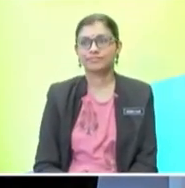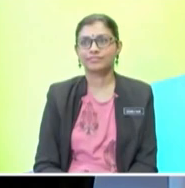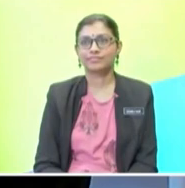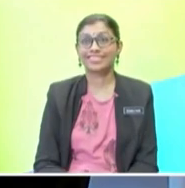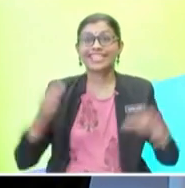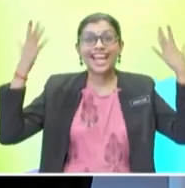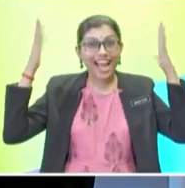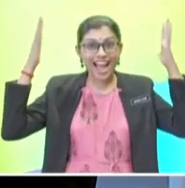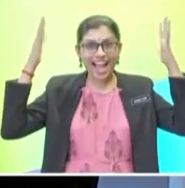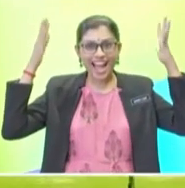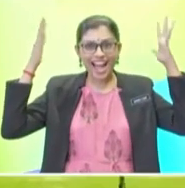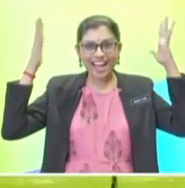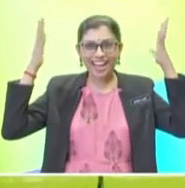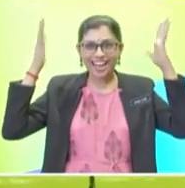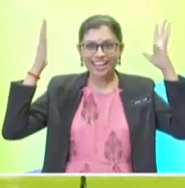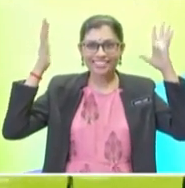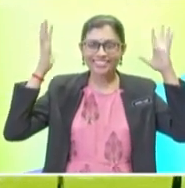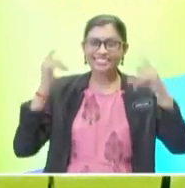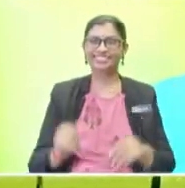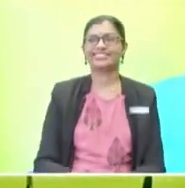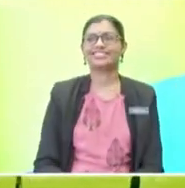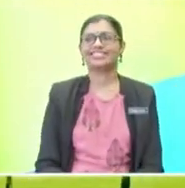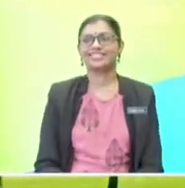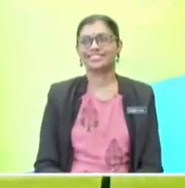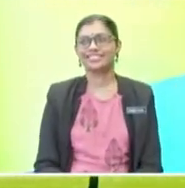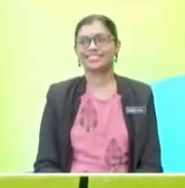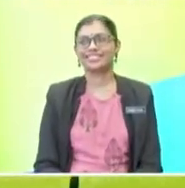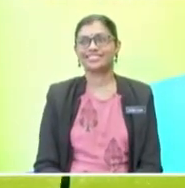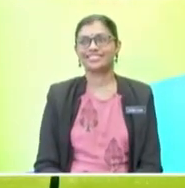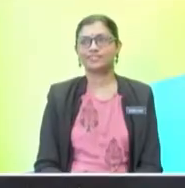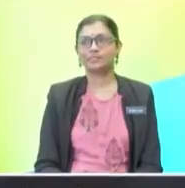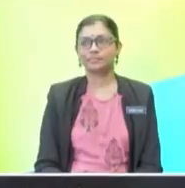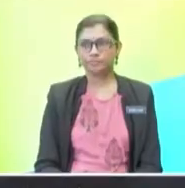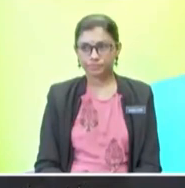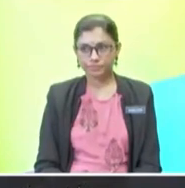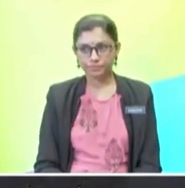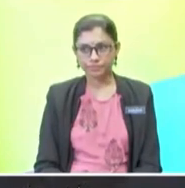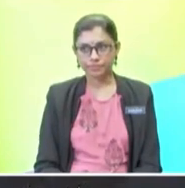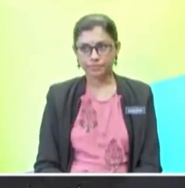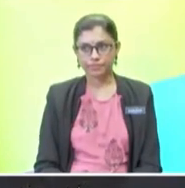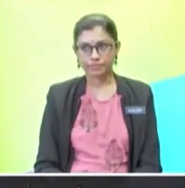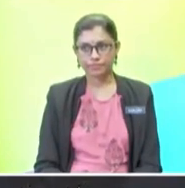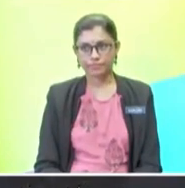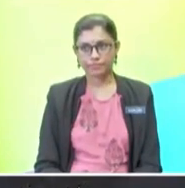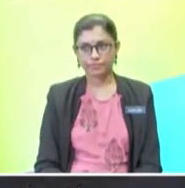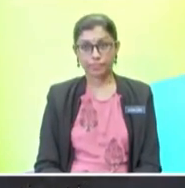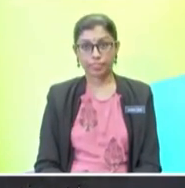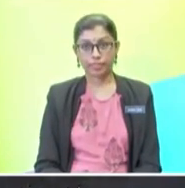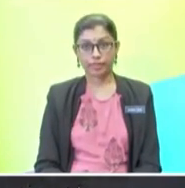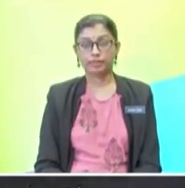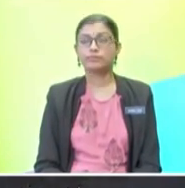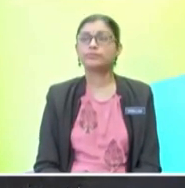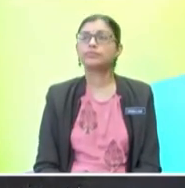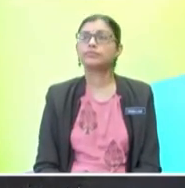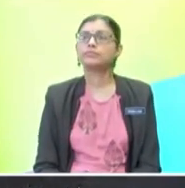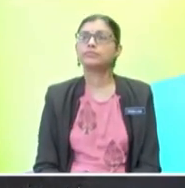Tepuk tangan untuk Fatma. Kita bagi 1 bintang untuk dia. Okey, boleh cikgu. Terbaik. Okey, nak tanya dengan Fatma.